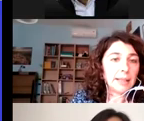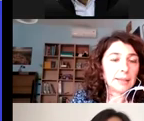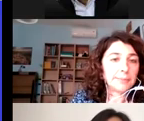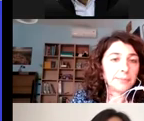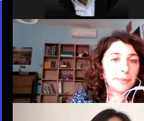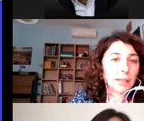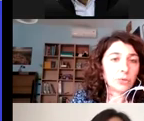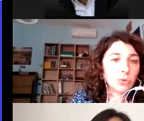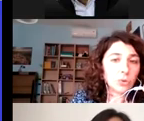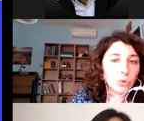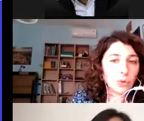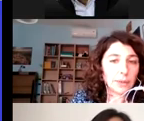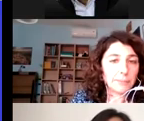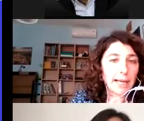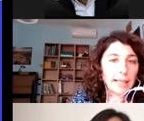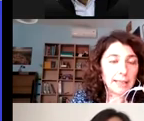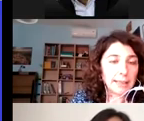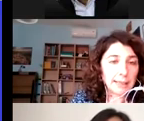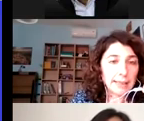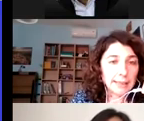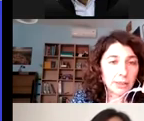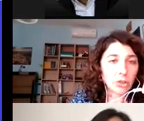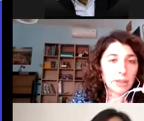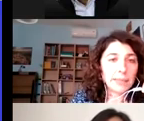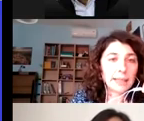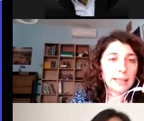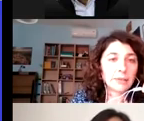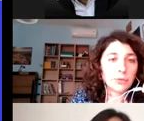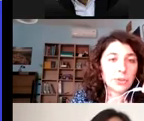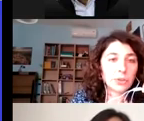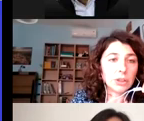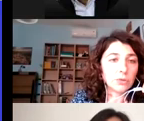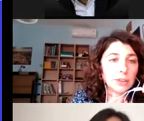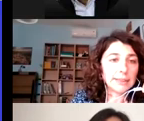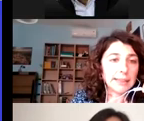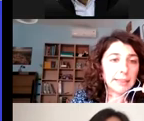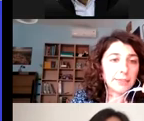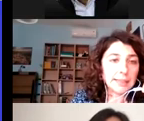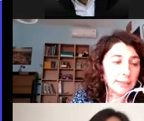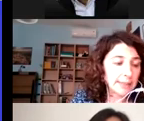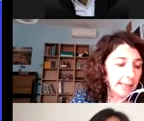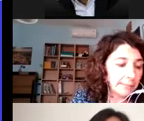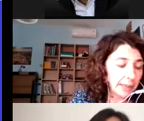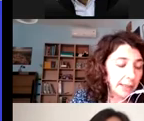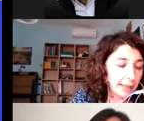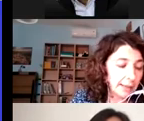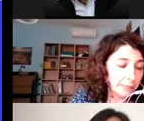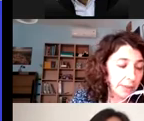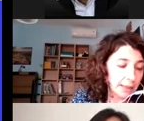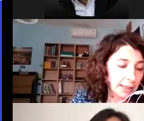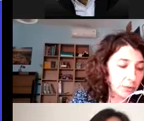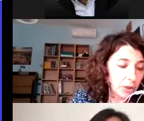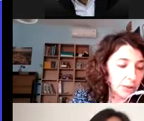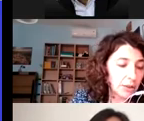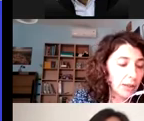abbina ehm non solo ehm ai canali social ma anche alla funzione di notizie televisive, stampe e